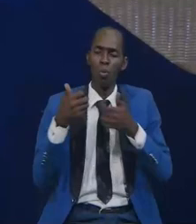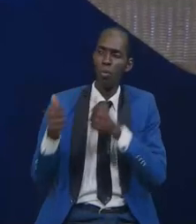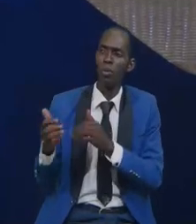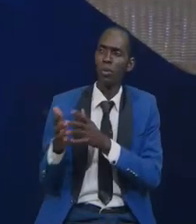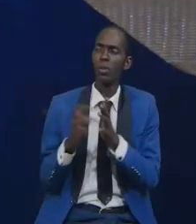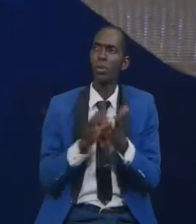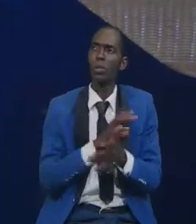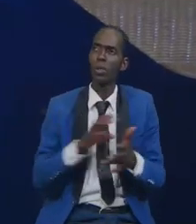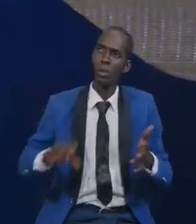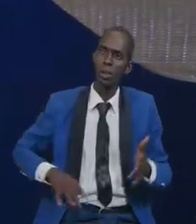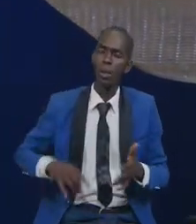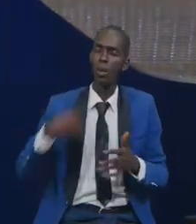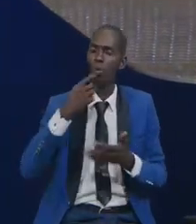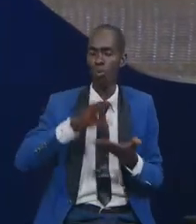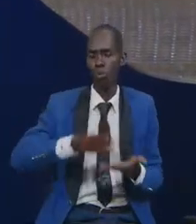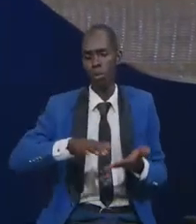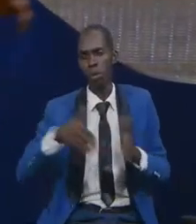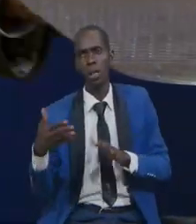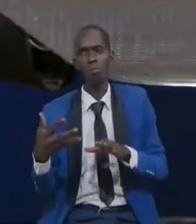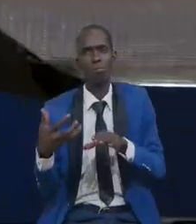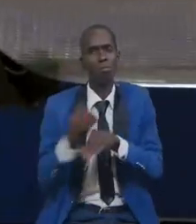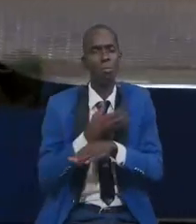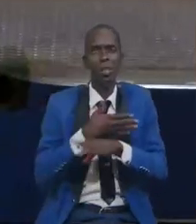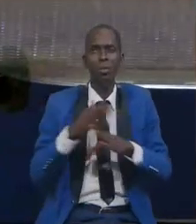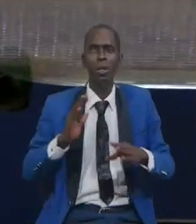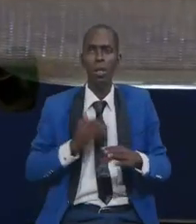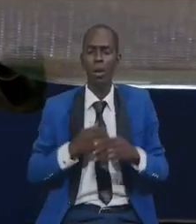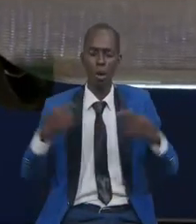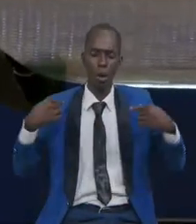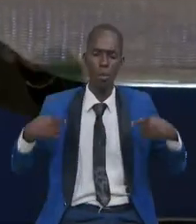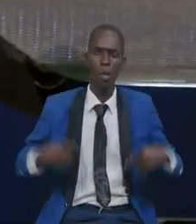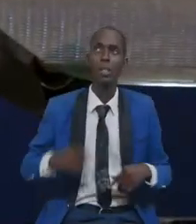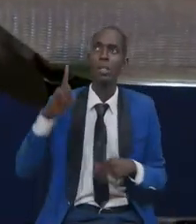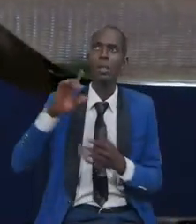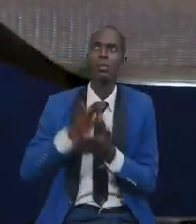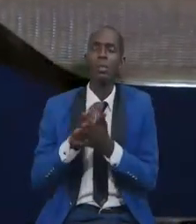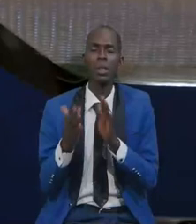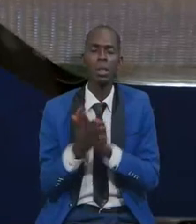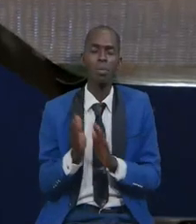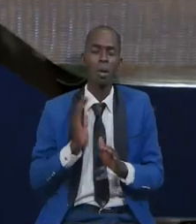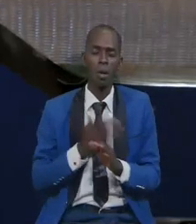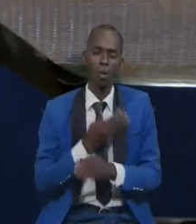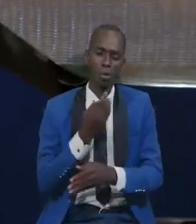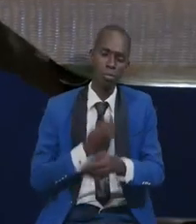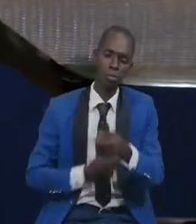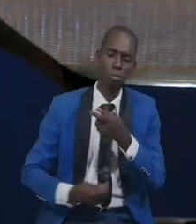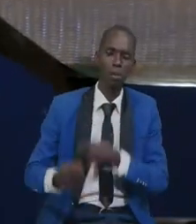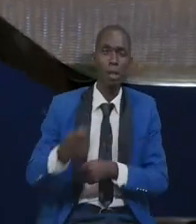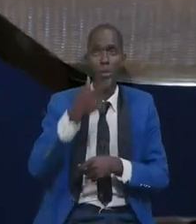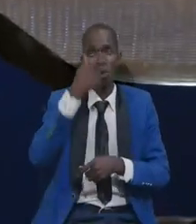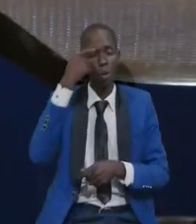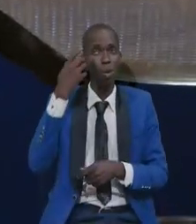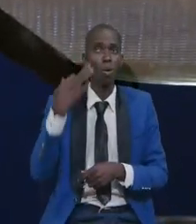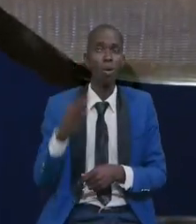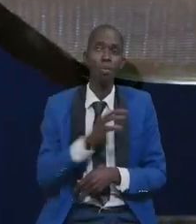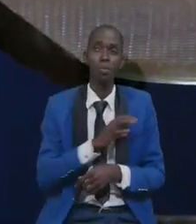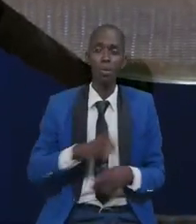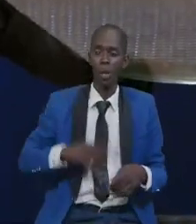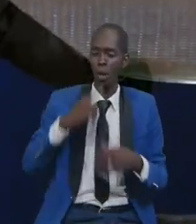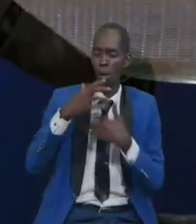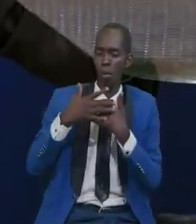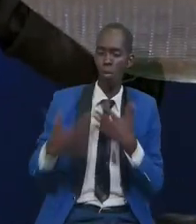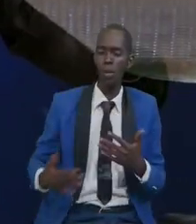pris notre peine et notre punition sur la croix et il est devenu notre substitut. Si nous prenons la décision, la réelle décision, et il dit que c'est à